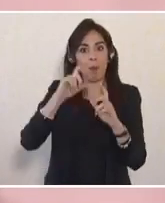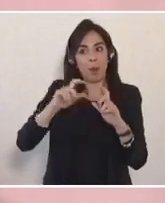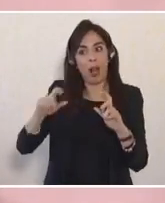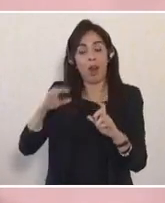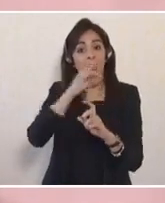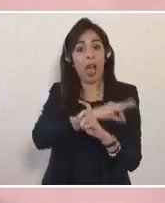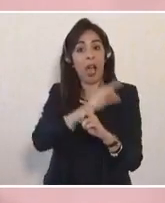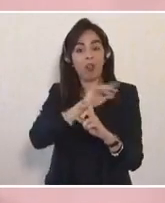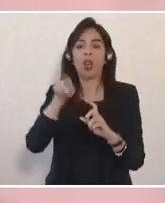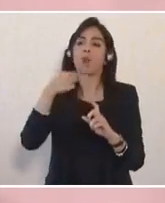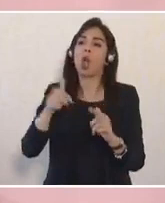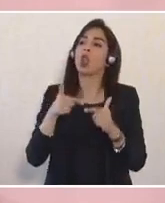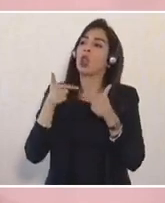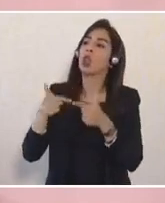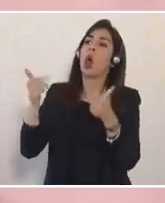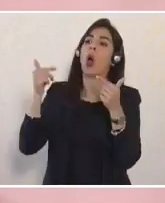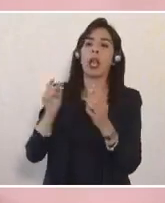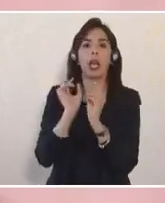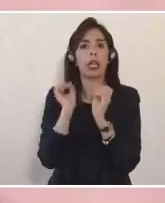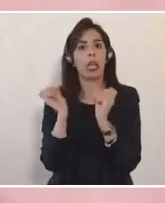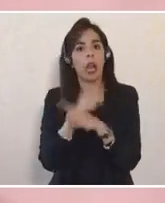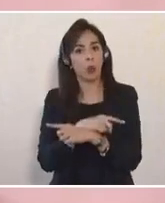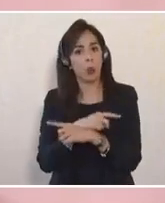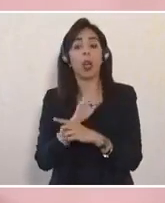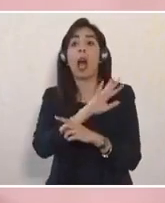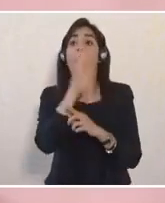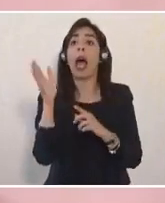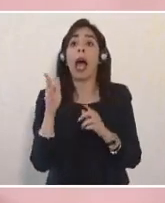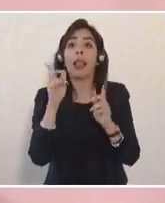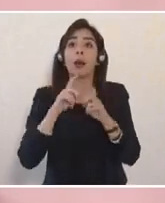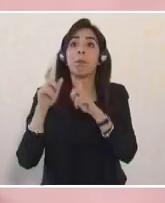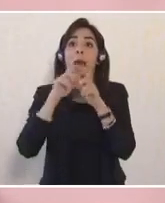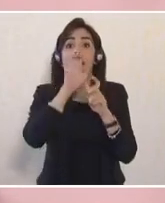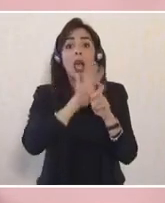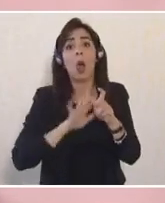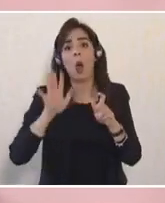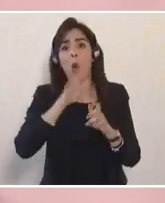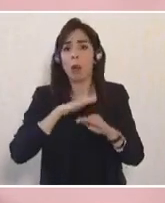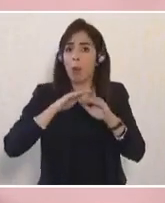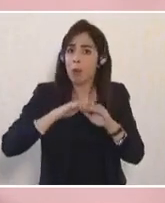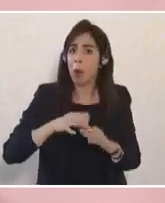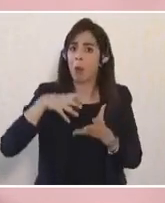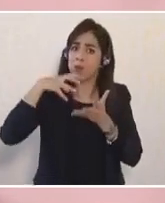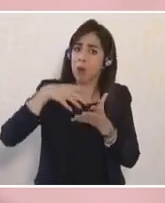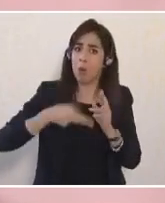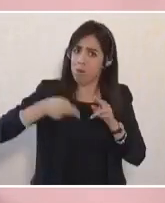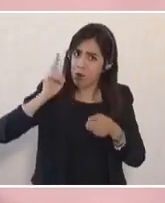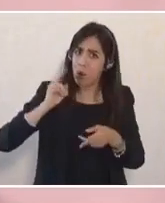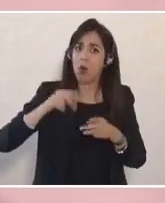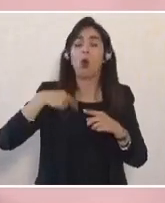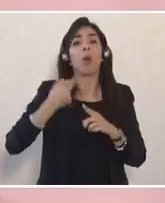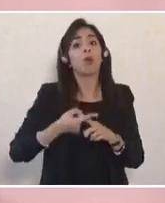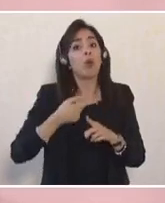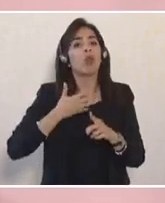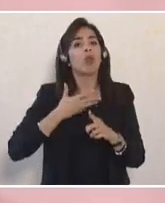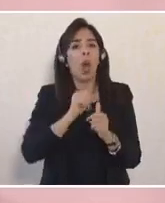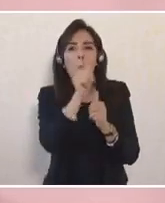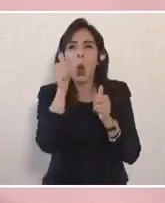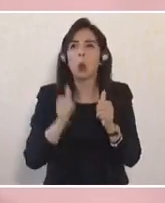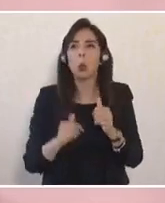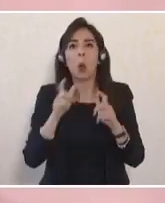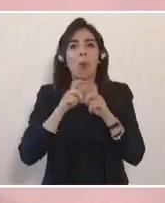paesi europei che hanno promesso ancora di più. Ci sono poi le donazioni di vaccini da parte dei vari paesi.